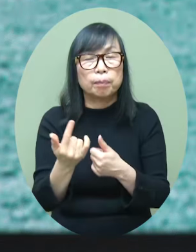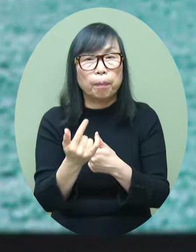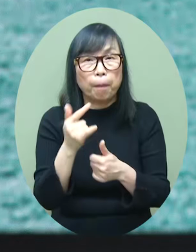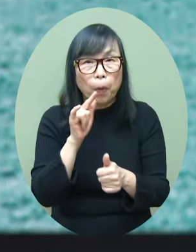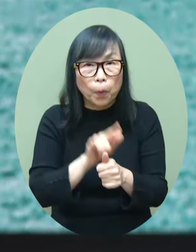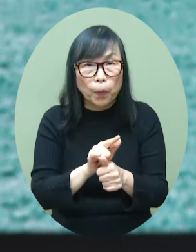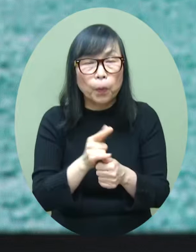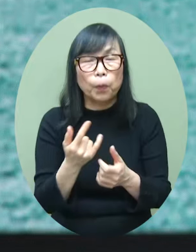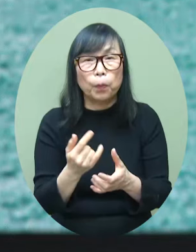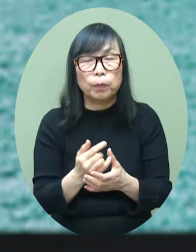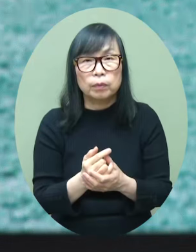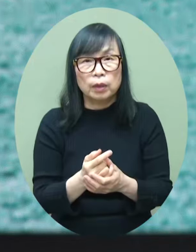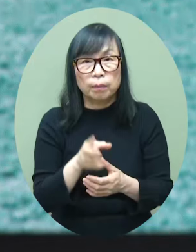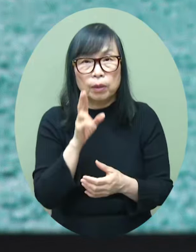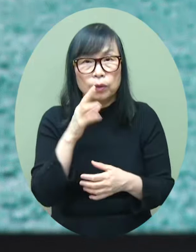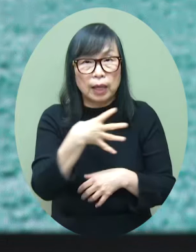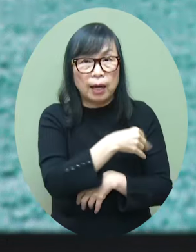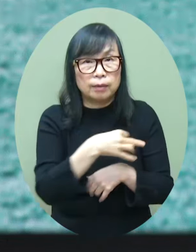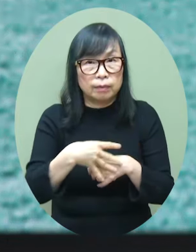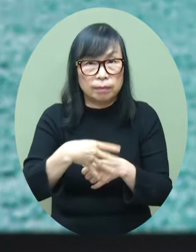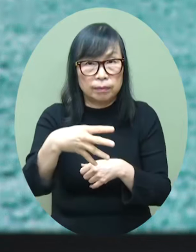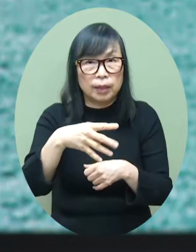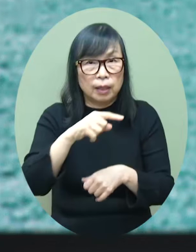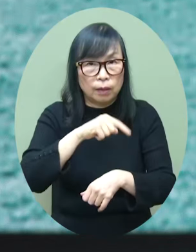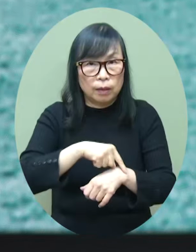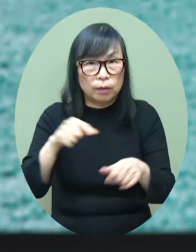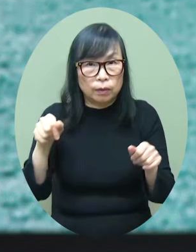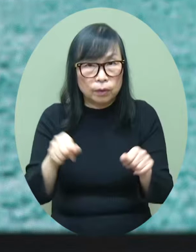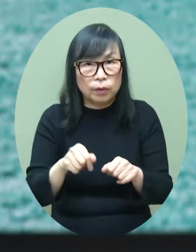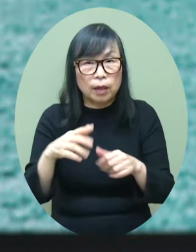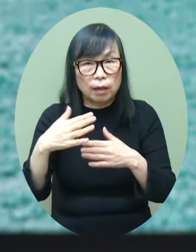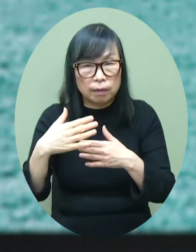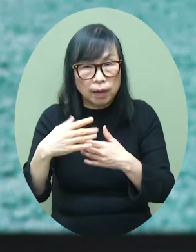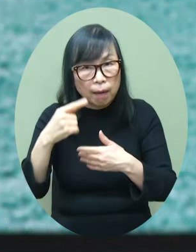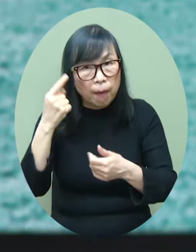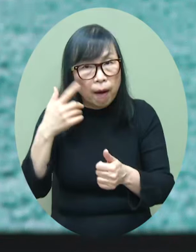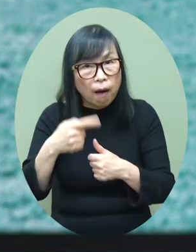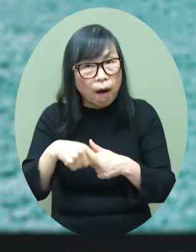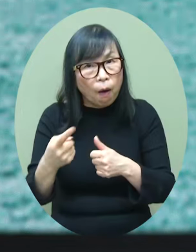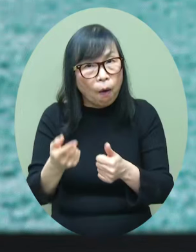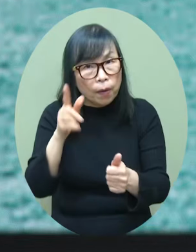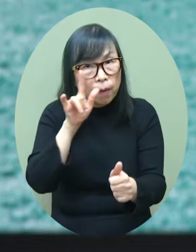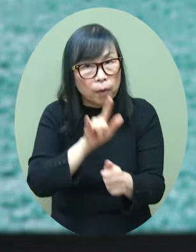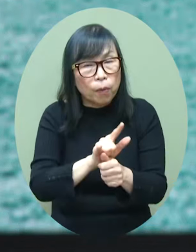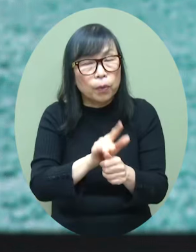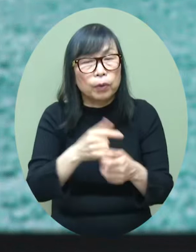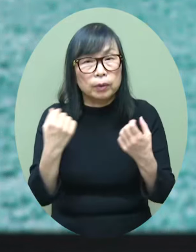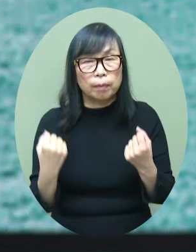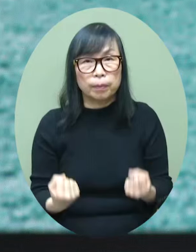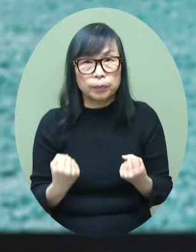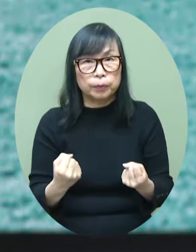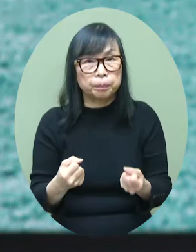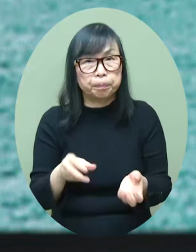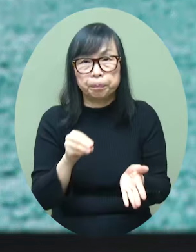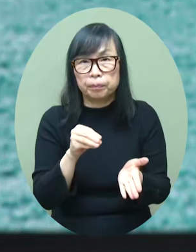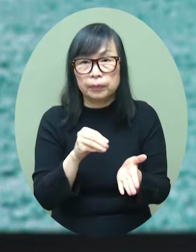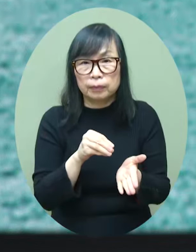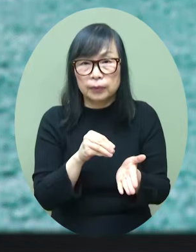即係因為打完第四針咧，都會有個短暫同埋額外嘅保護嘅。咁但係就係、是、一般嚟講咧，就未必需